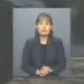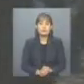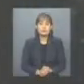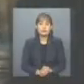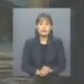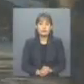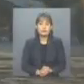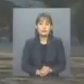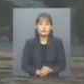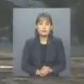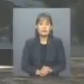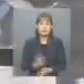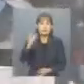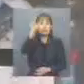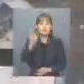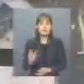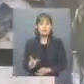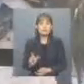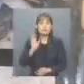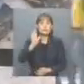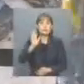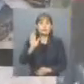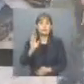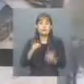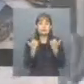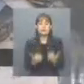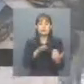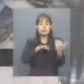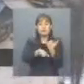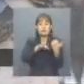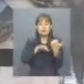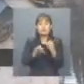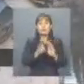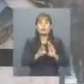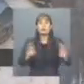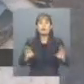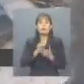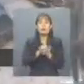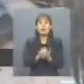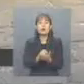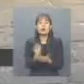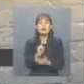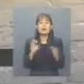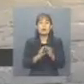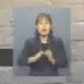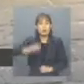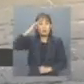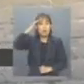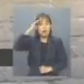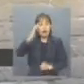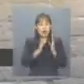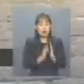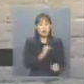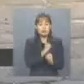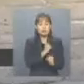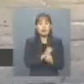ส่วนที่อิตาลีทางการกรุงโรมสามารถเปิดเส้นทางการจราจรได้ตามปกติแล้วหลังจากต้องใช้กำลังทหารร่วมกับเจ้าหน้าที่ท้องถิ่นกว